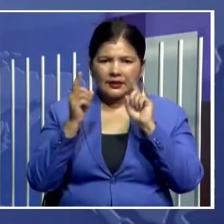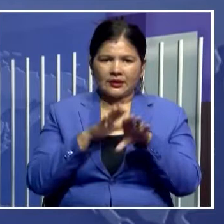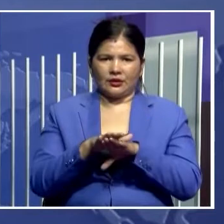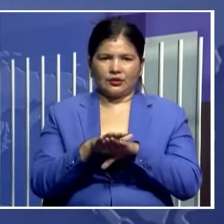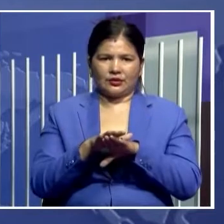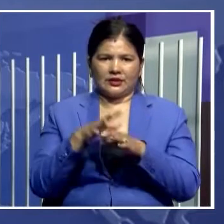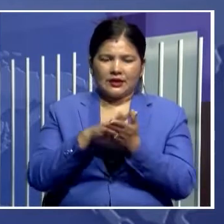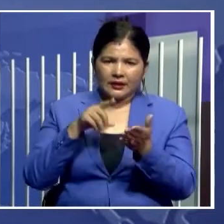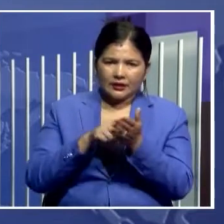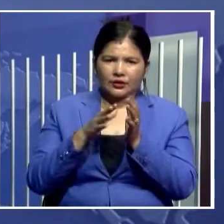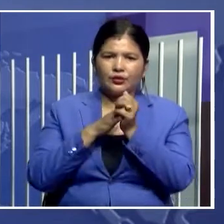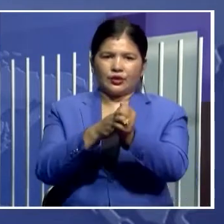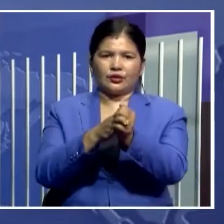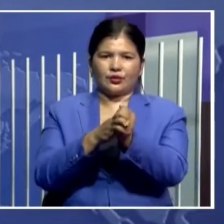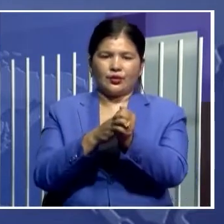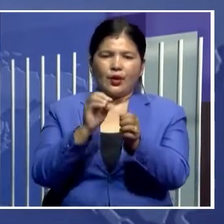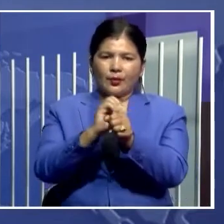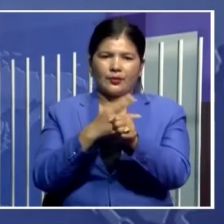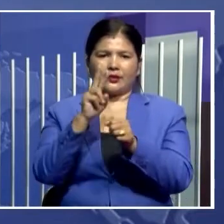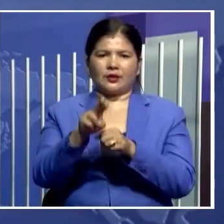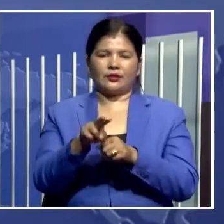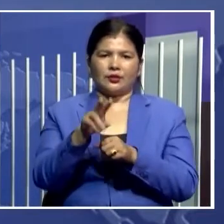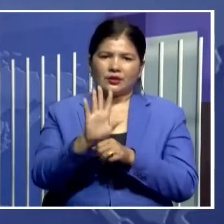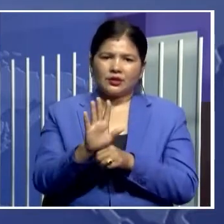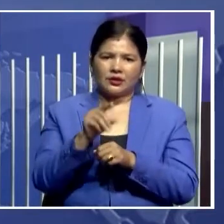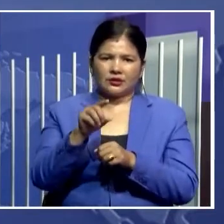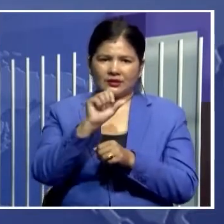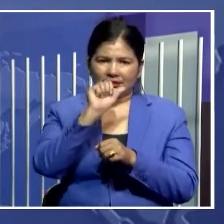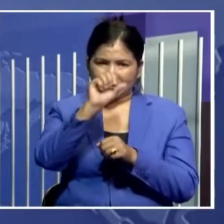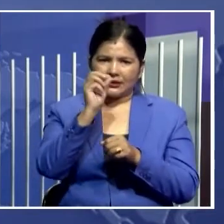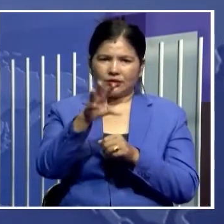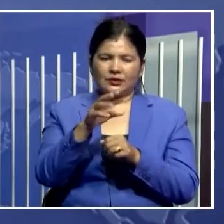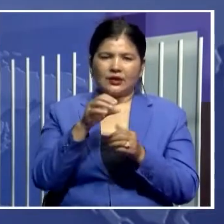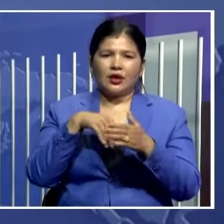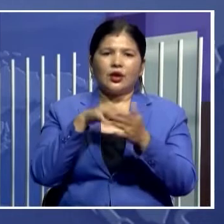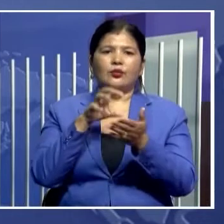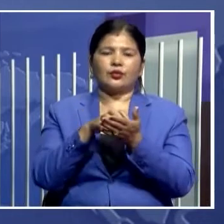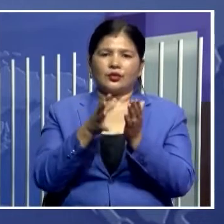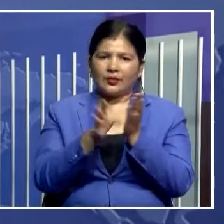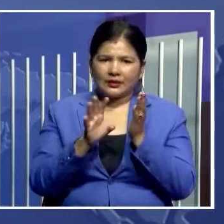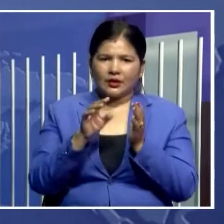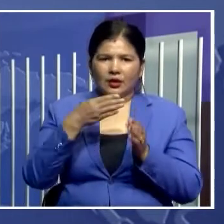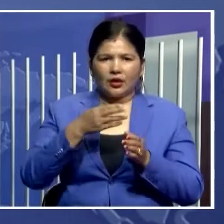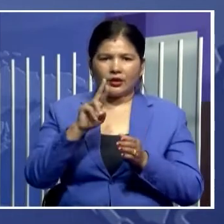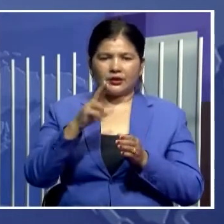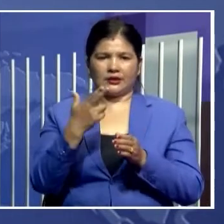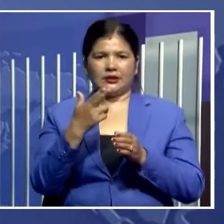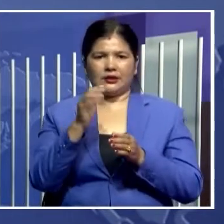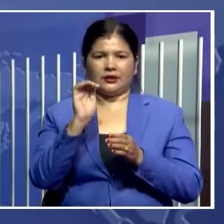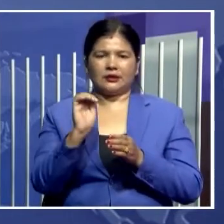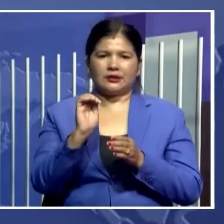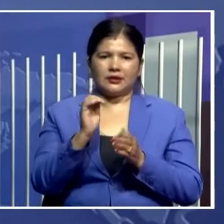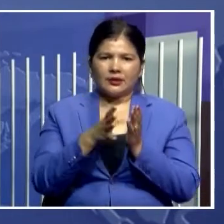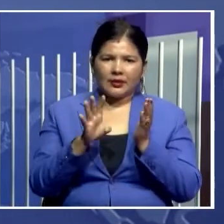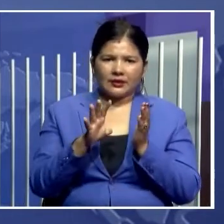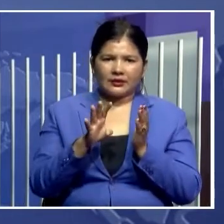केन्द्रीय नेतृत्वको प्रभाव रहेको छ ती ठाउँहरूको विषयमा जानकारी दिनका लागि बुटवलबाट हामीसँग हरिश ढकाल जोडिनु भएको छ। हरिशजी,